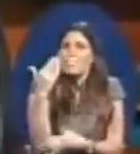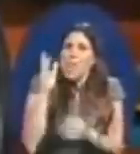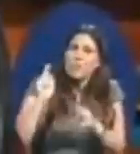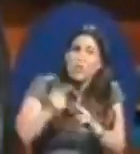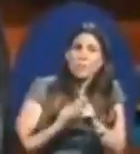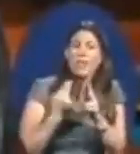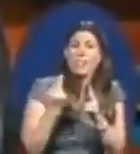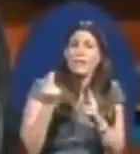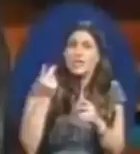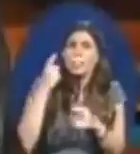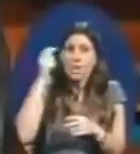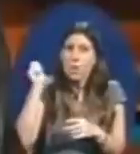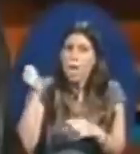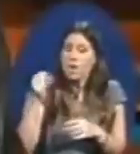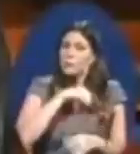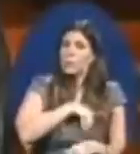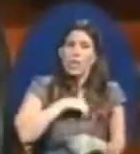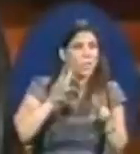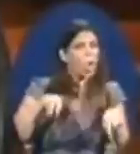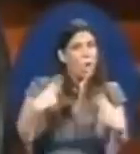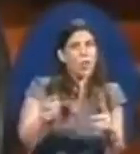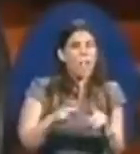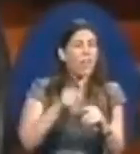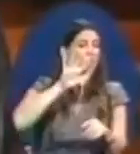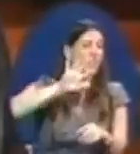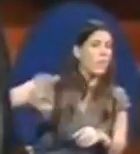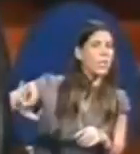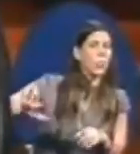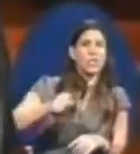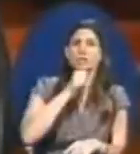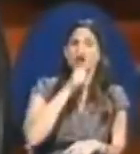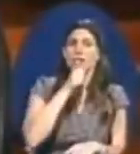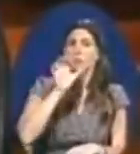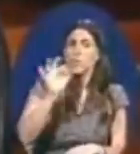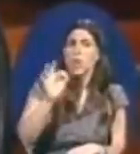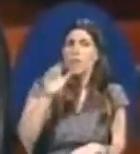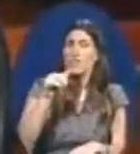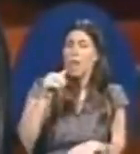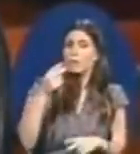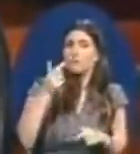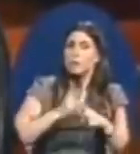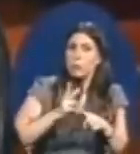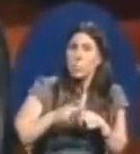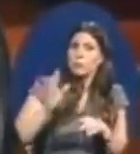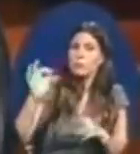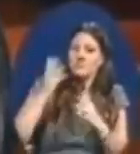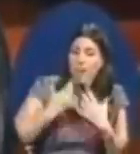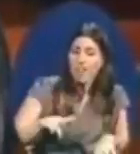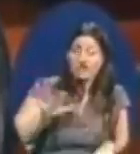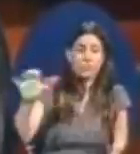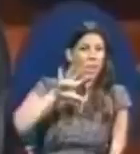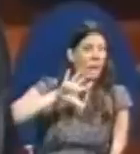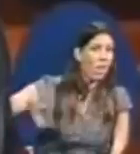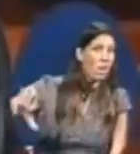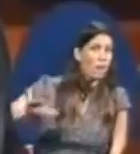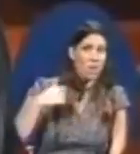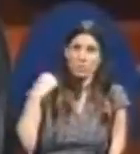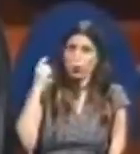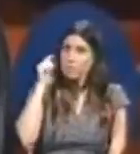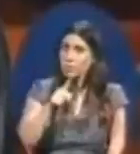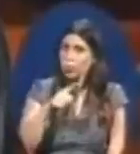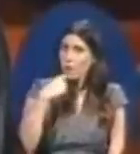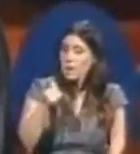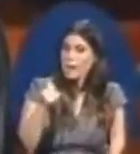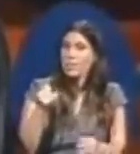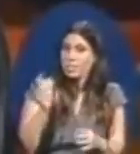נאורה ומוסרית לא יכולה להרשות לעצמה להפקיר את הזקנים שלה ואת החוסים שלה ואת החלשים שלה. שמעתי אותך אומר